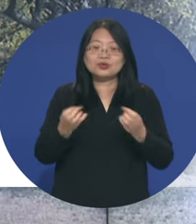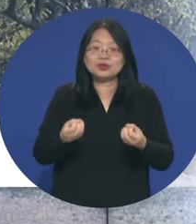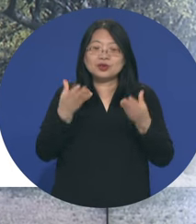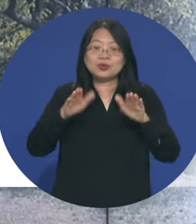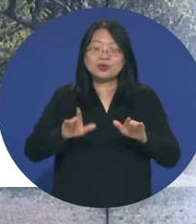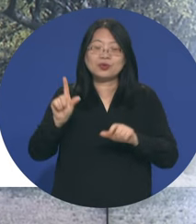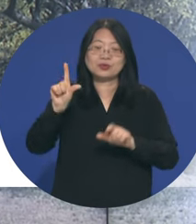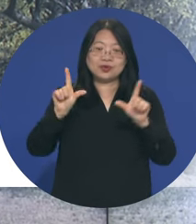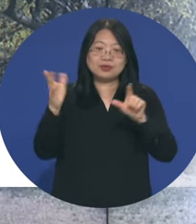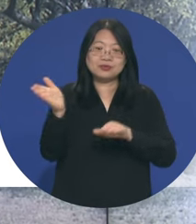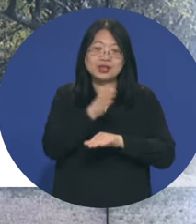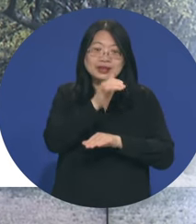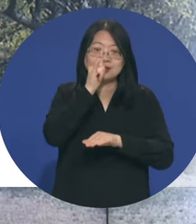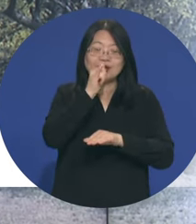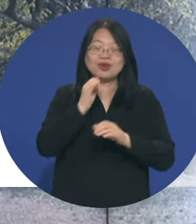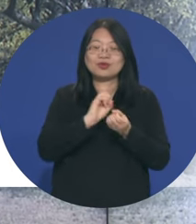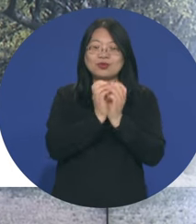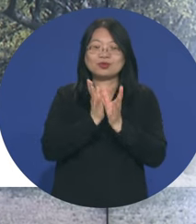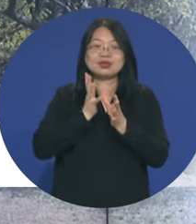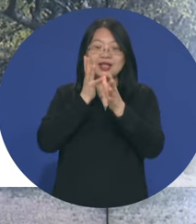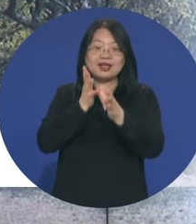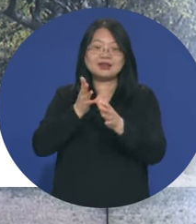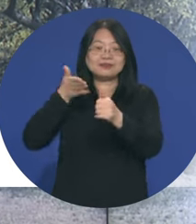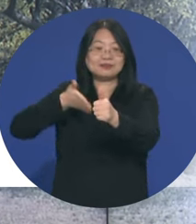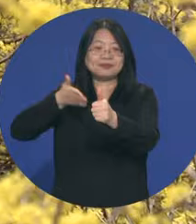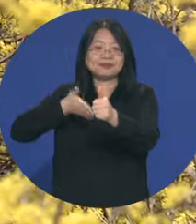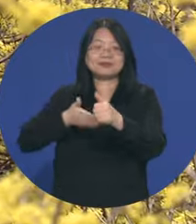곳곳 꽃새권으로 꽃나들이 함께 떠나보시죠.